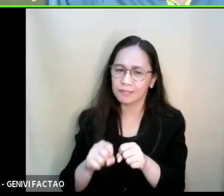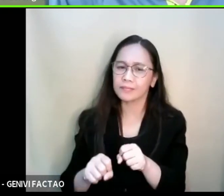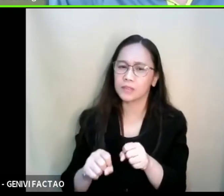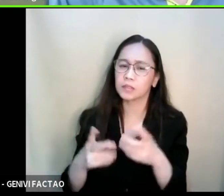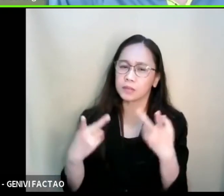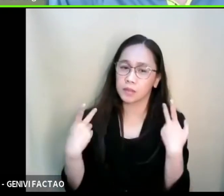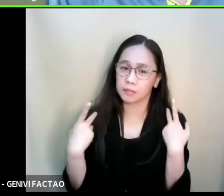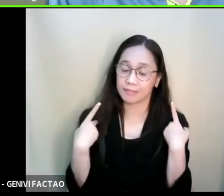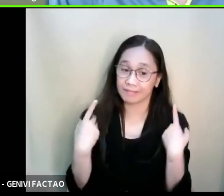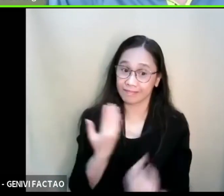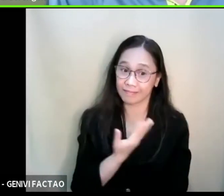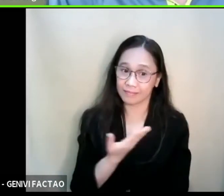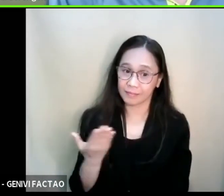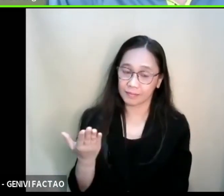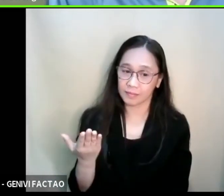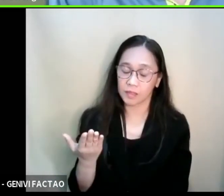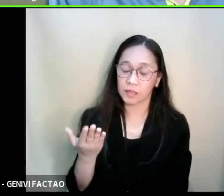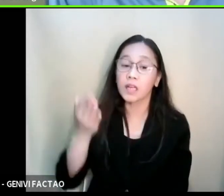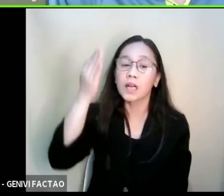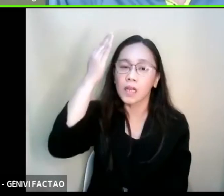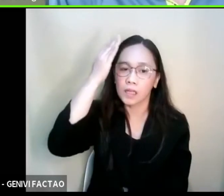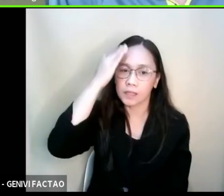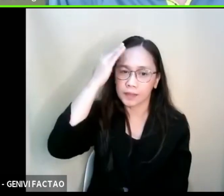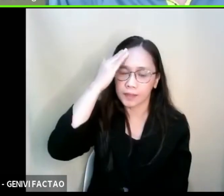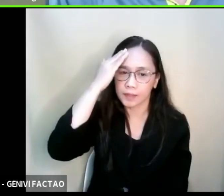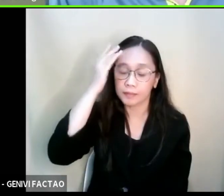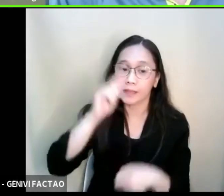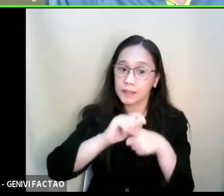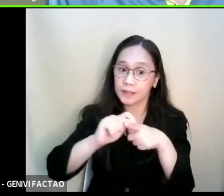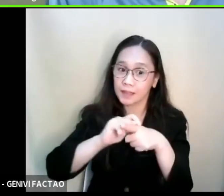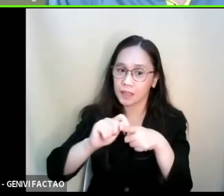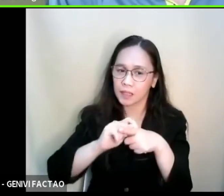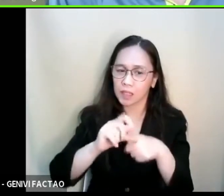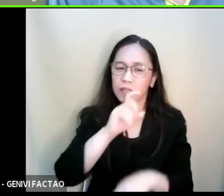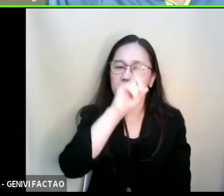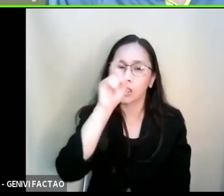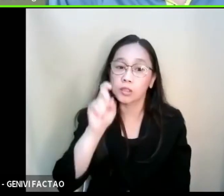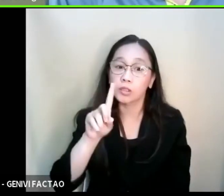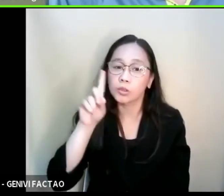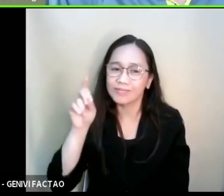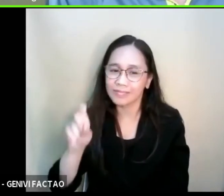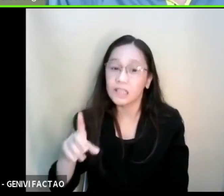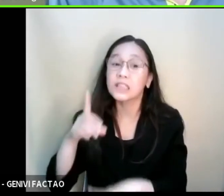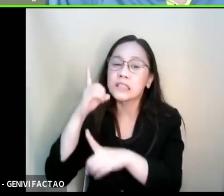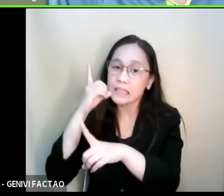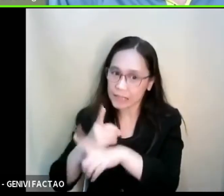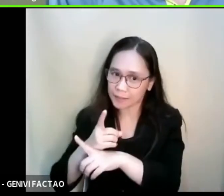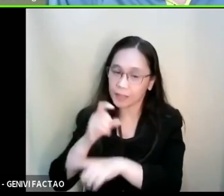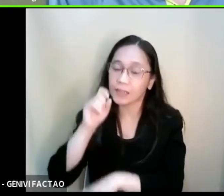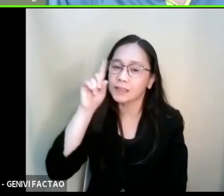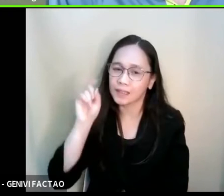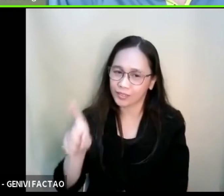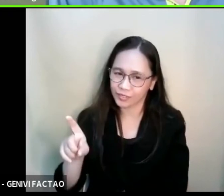magkaroon din kayo, no, ng kaalaman at kasanayan na magtanong, no, ng tamang tanong, no,